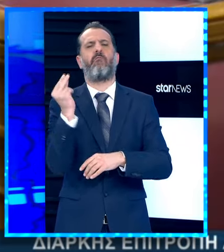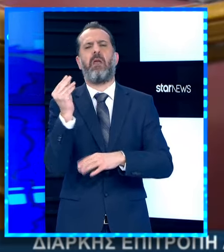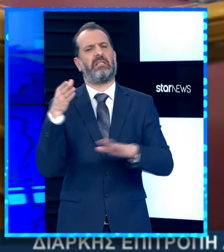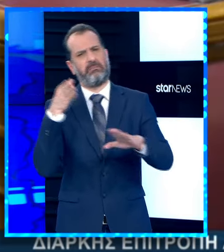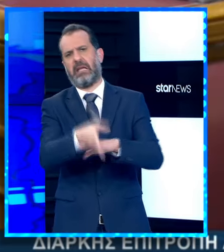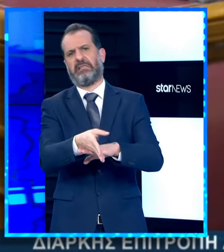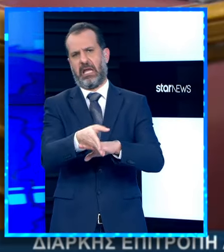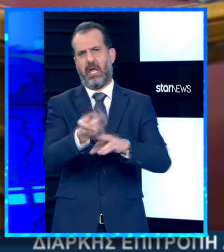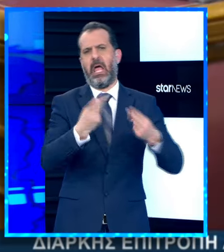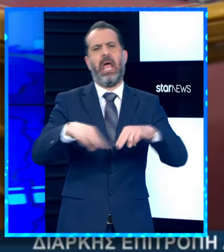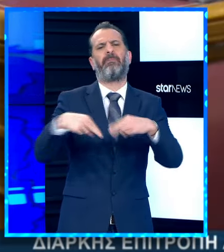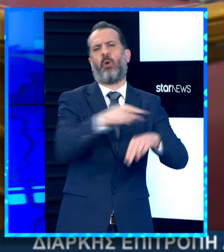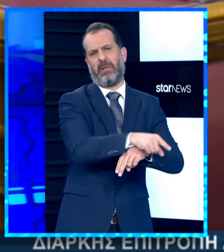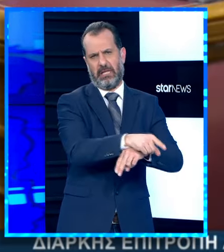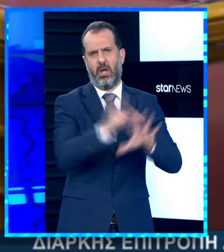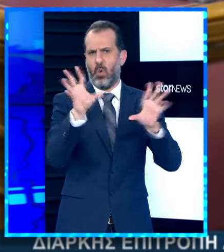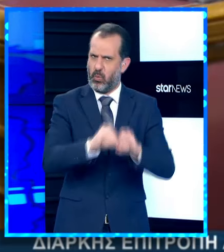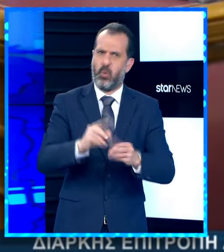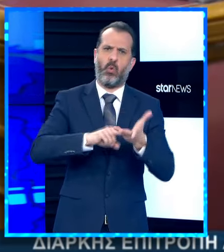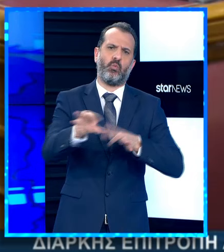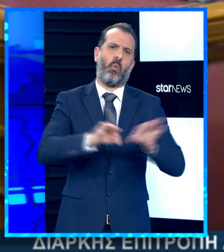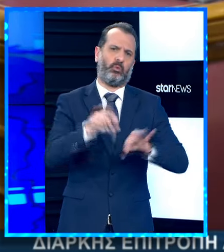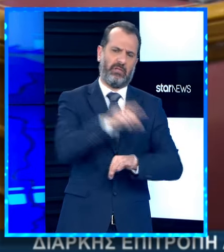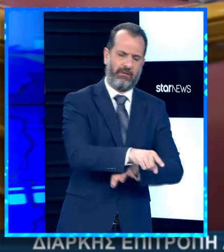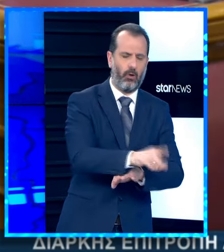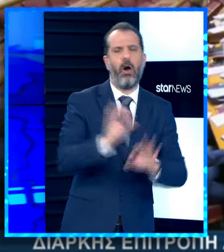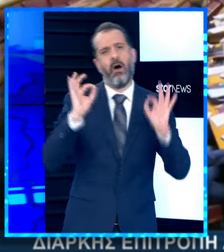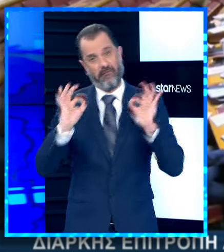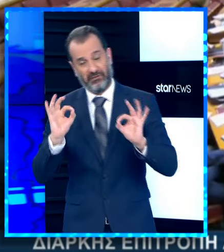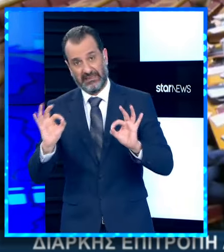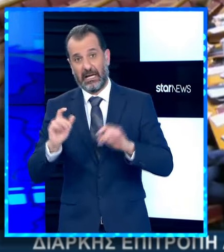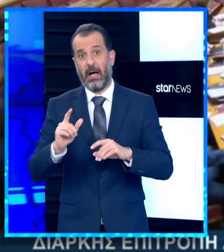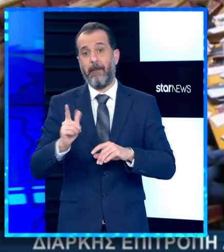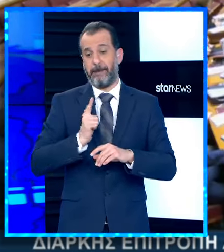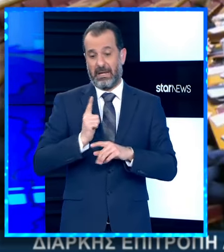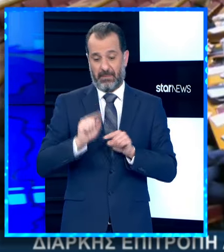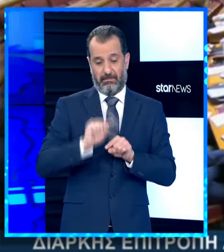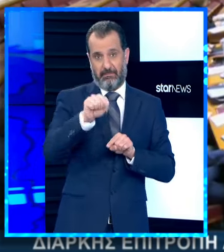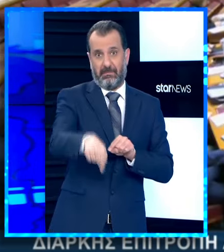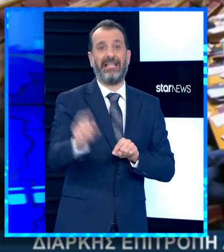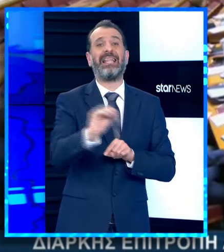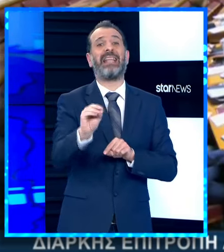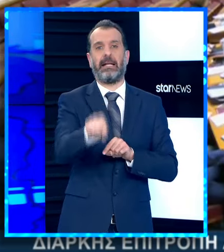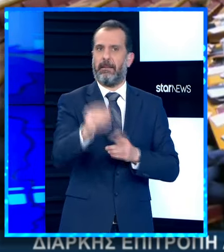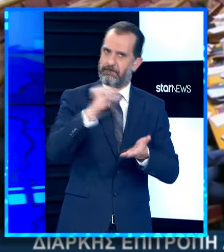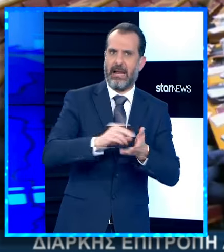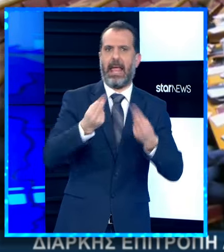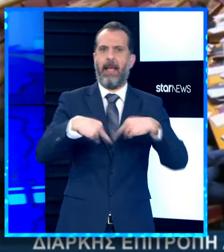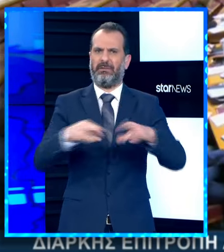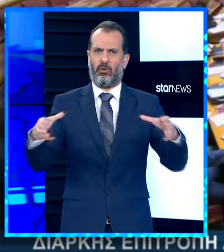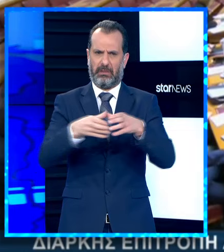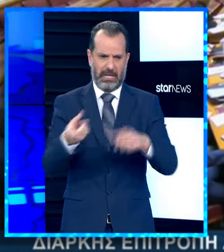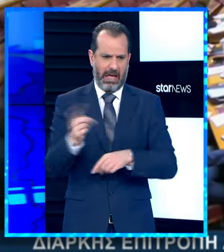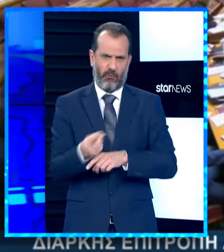παρακολουθούν την επιτροπή. Mm-hmm. Τώρα, το ενδιαφέρον θα είναι την Τετάρτη που ξανασυνεδριάζει η επιτροπή, μεθαύριο